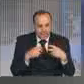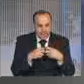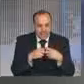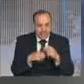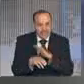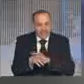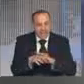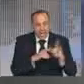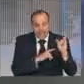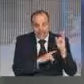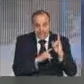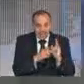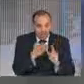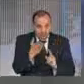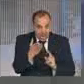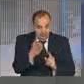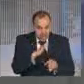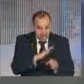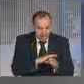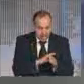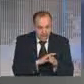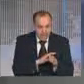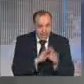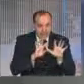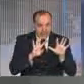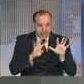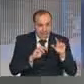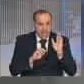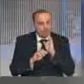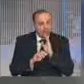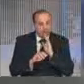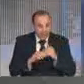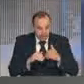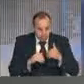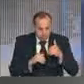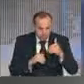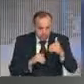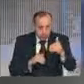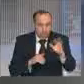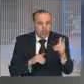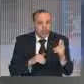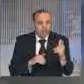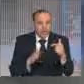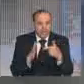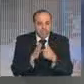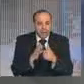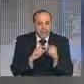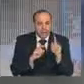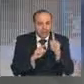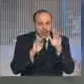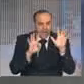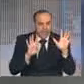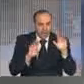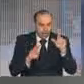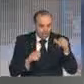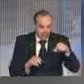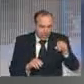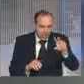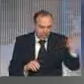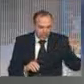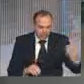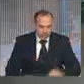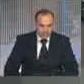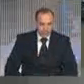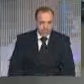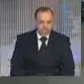الصناعات التقليديه الذي انطلق من التاسع من جانفي الجاري ليتواصل الى غايه التاس من الشهر